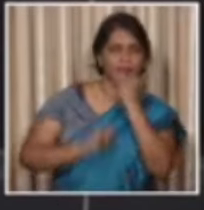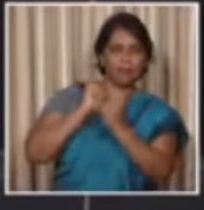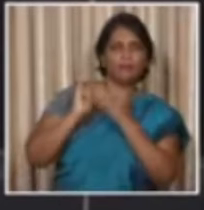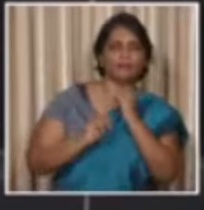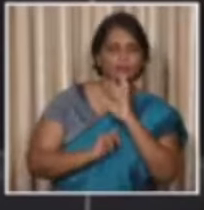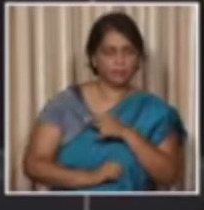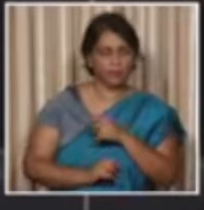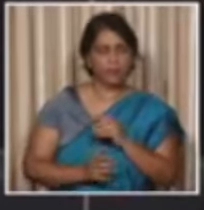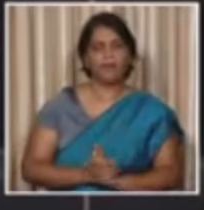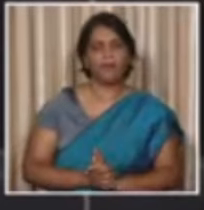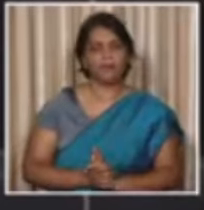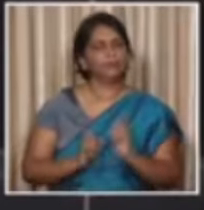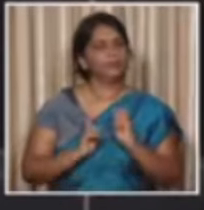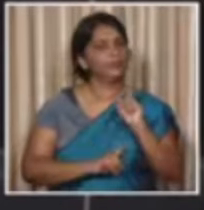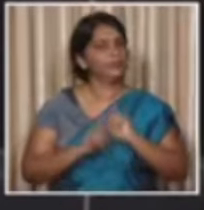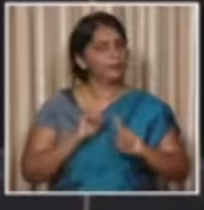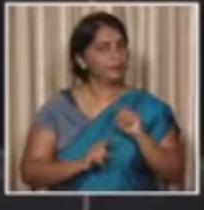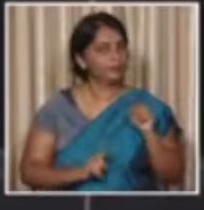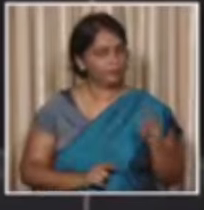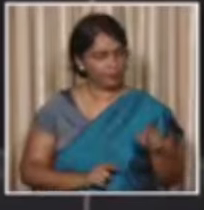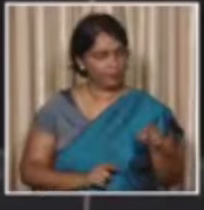එල්ල කිරීමයි. පාර්ලිමේන්තුව